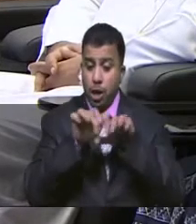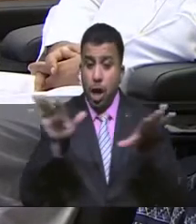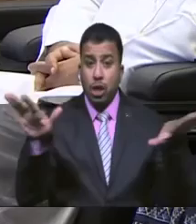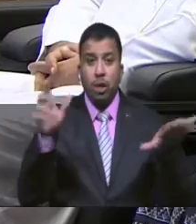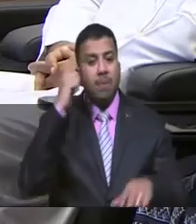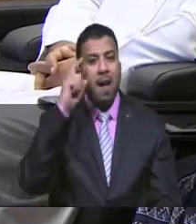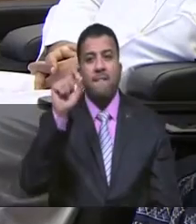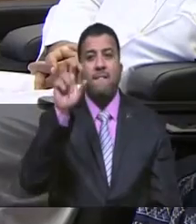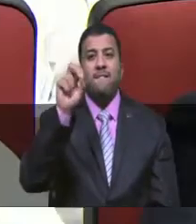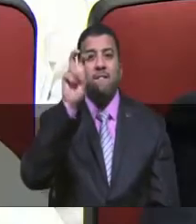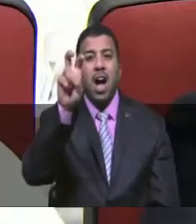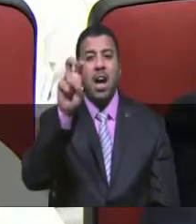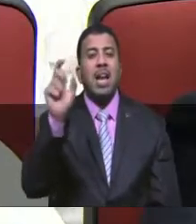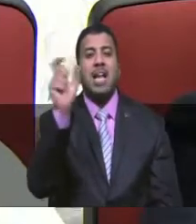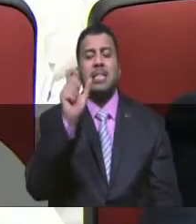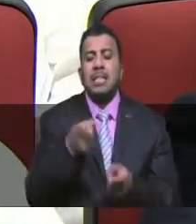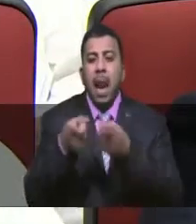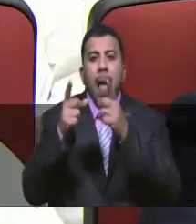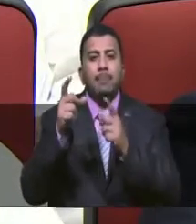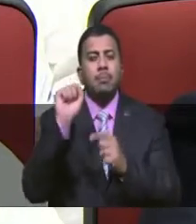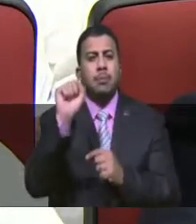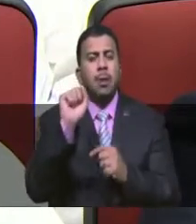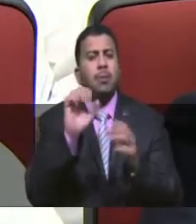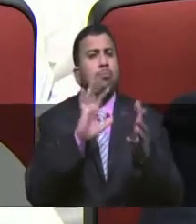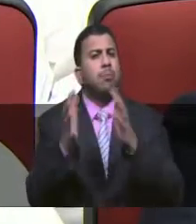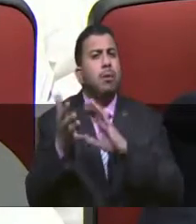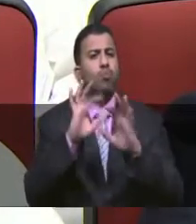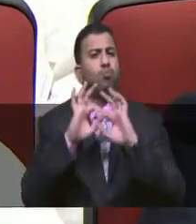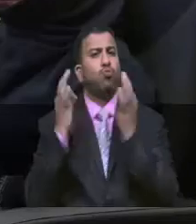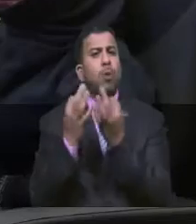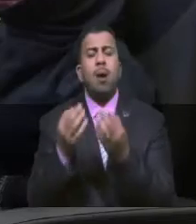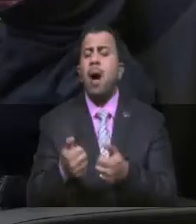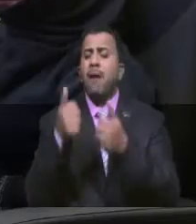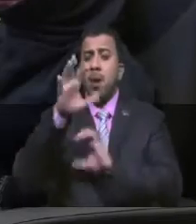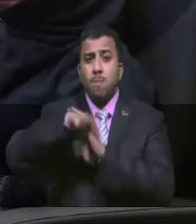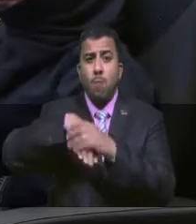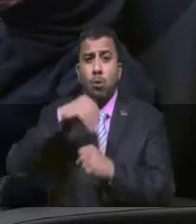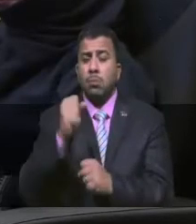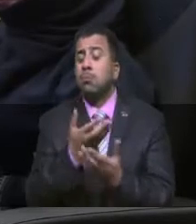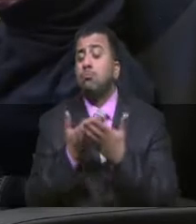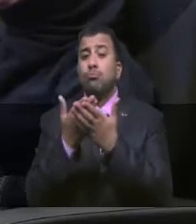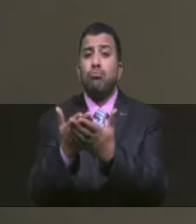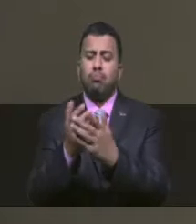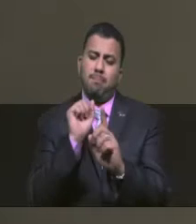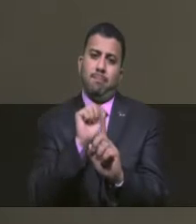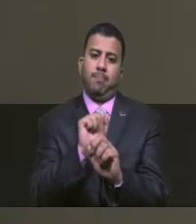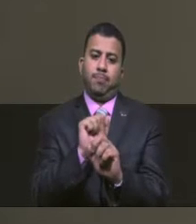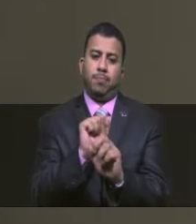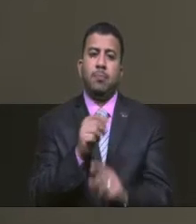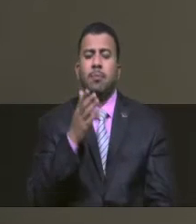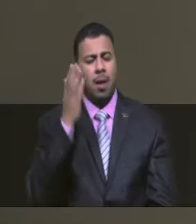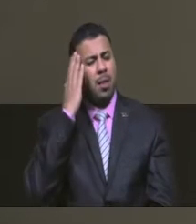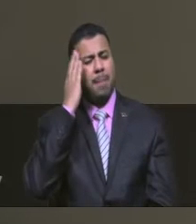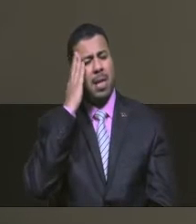الفقه المصرفي الإسلامي بالمجتمع وعرض أفضل الممارسات والمشاريع التي تخدم هذا المجال. كما